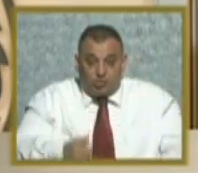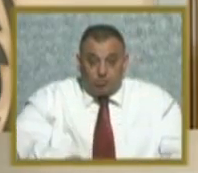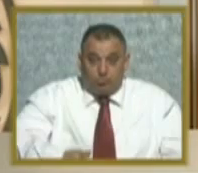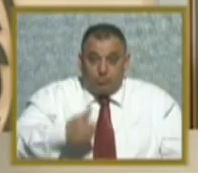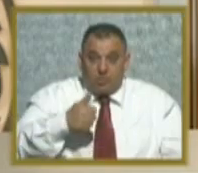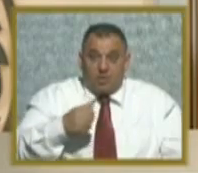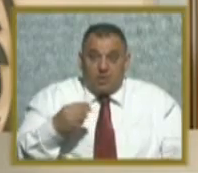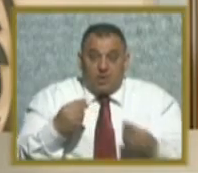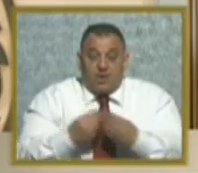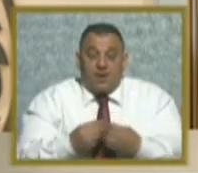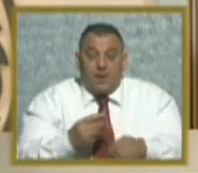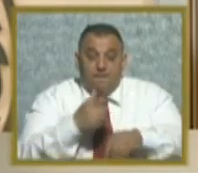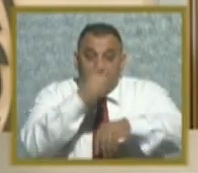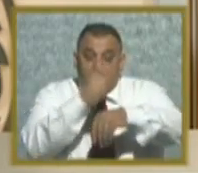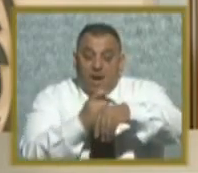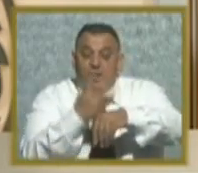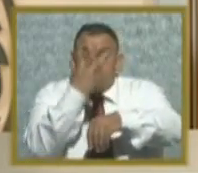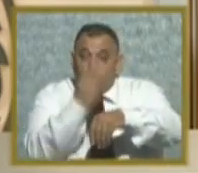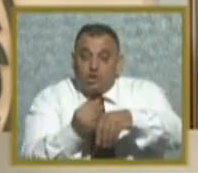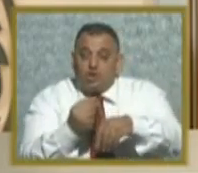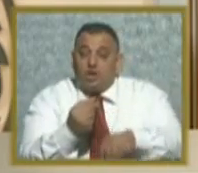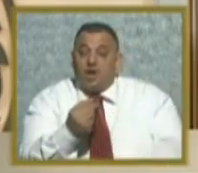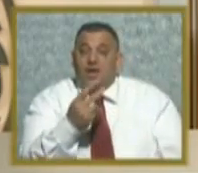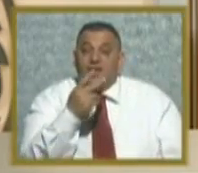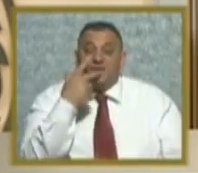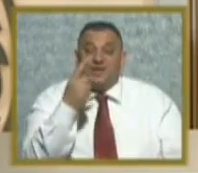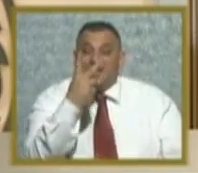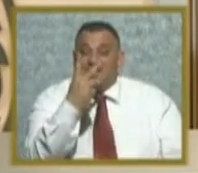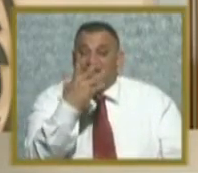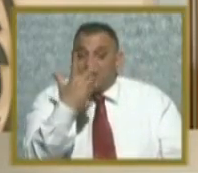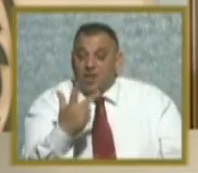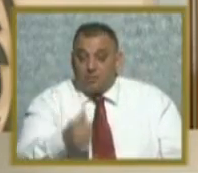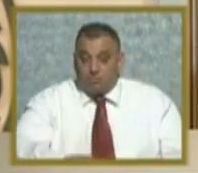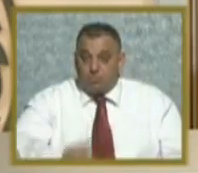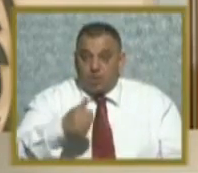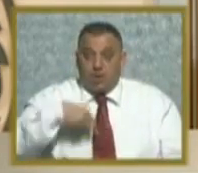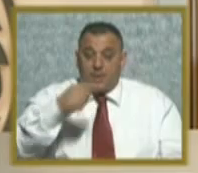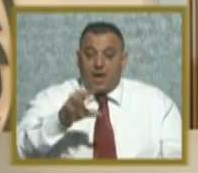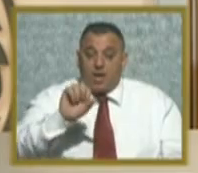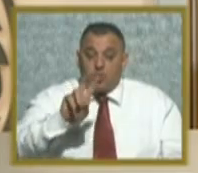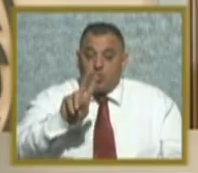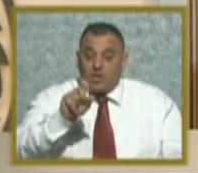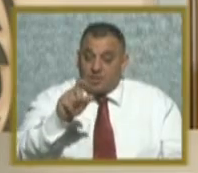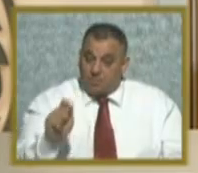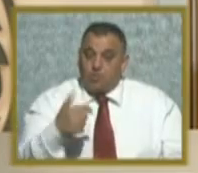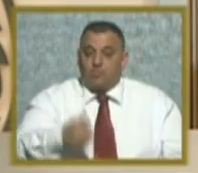جمع العشاء مع المغرب يعني قدم العشاء مع المغرب فإنه يجوز له أن يصلي الوتر بعدها مباشرة.